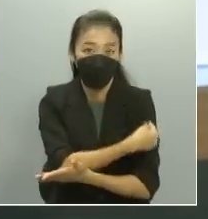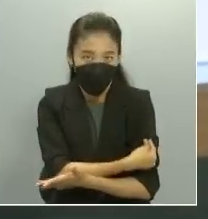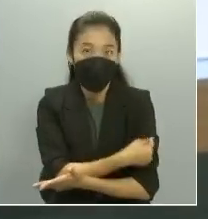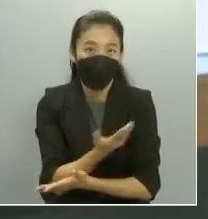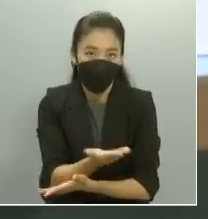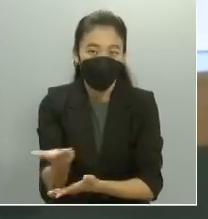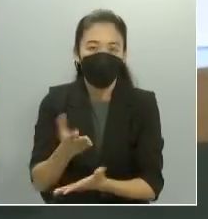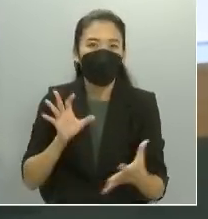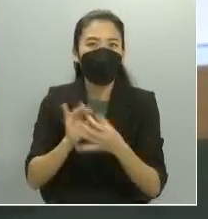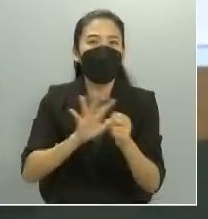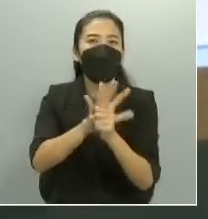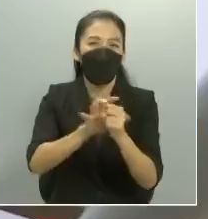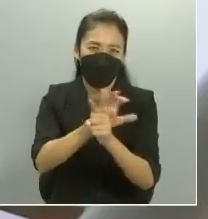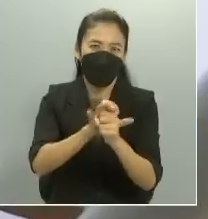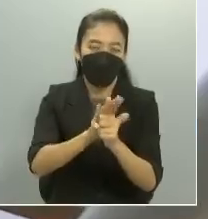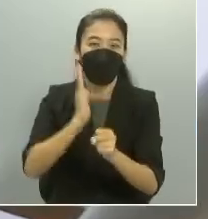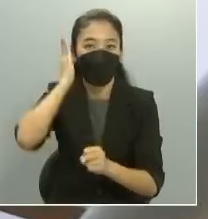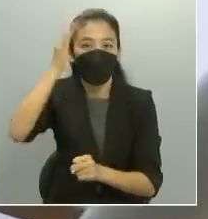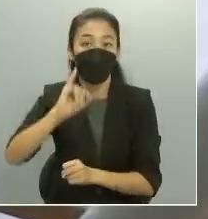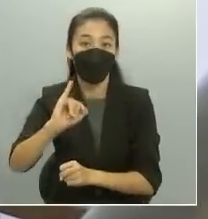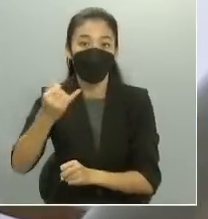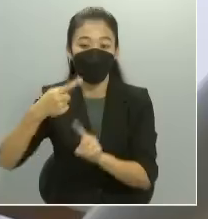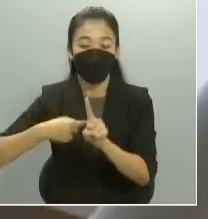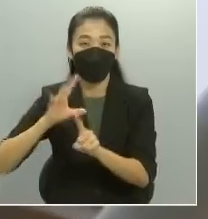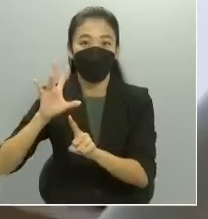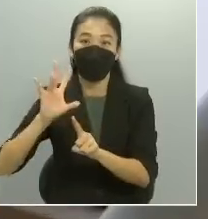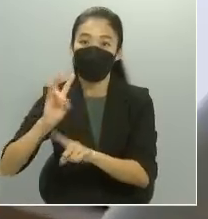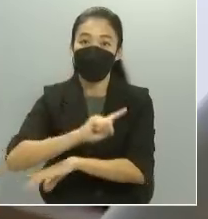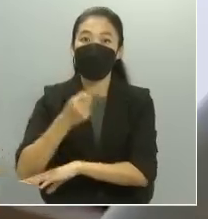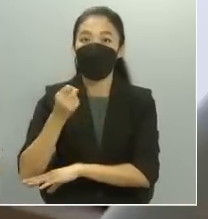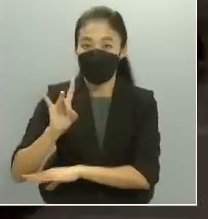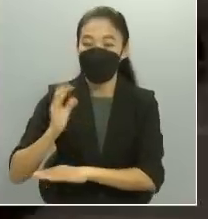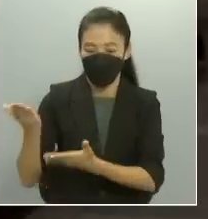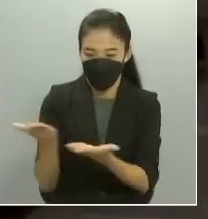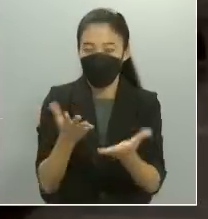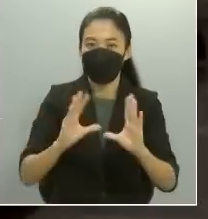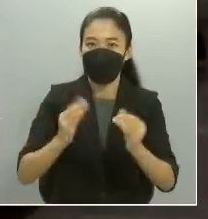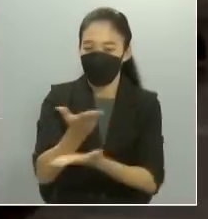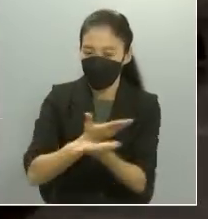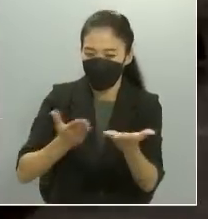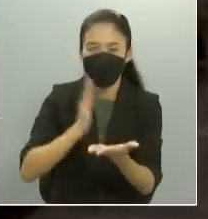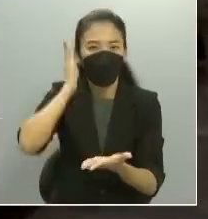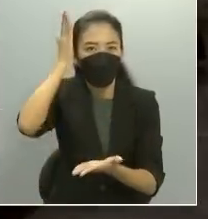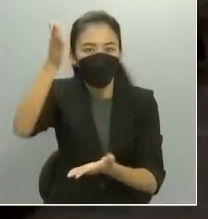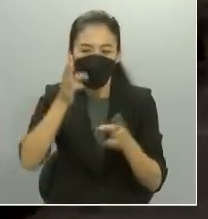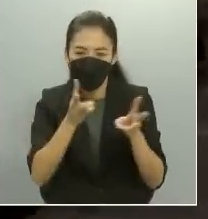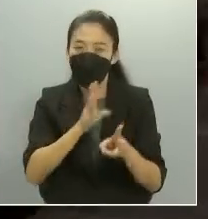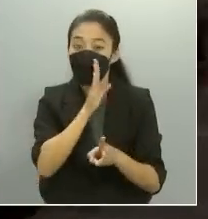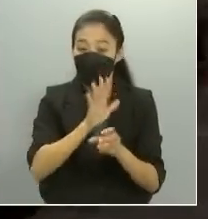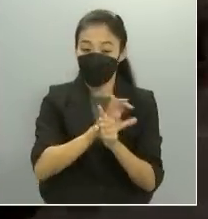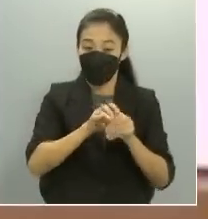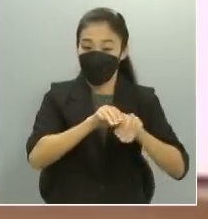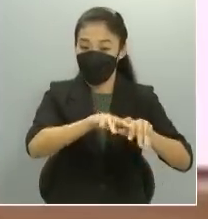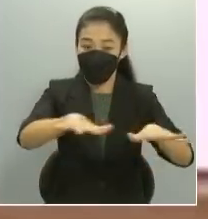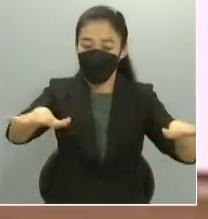วิชในวันจันทร์ที่ 18กรกฎาคมเพื่อหารือการเตรียมความพร้อมรองรับสถานการณ์การระบาดที่จะเกิดขึ้นโดยที่